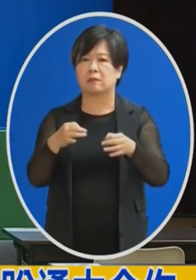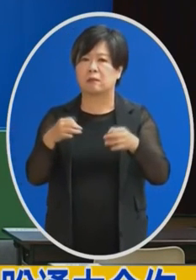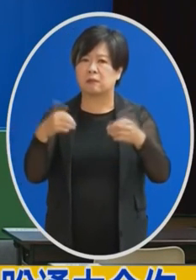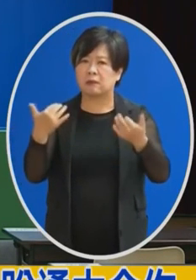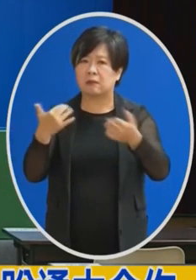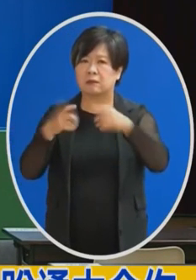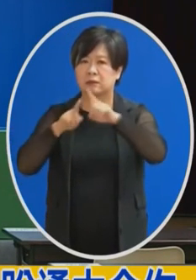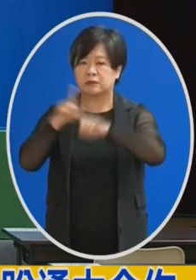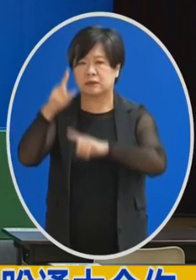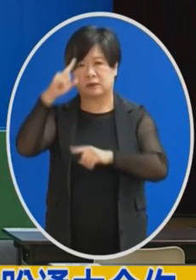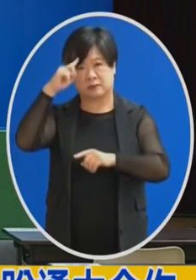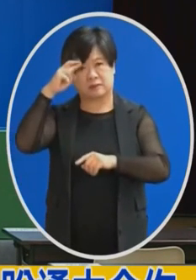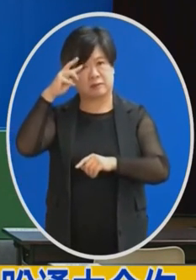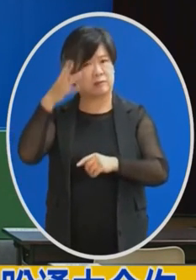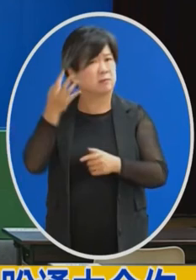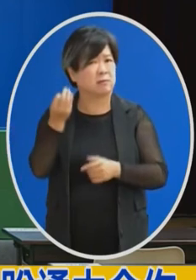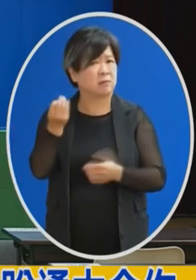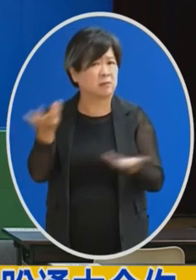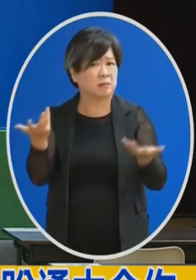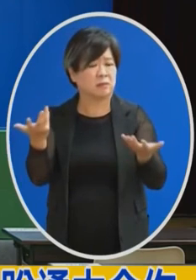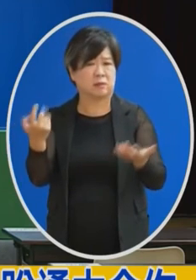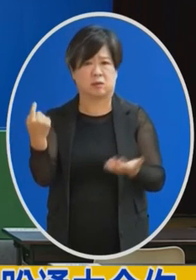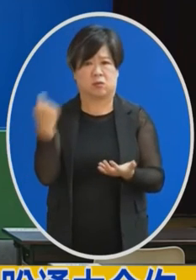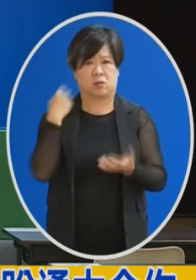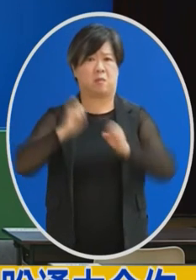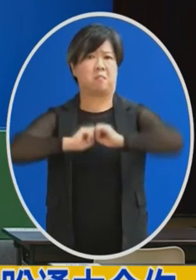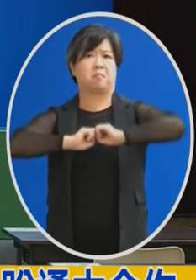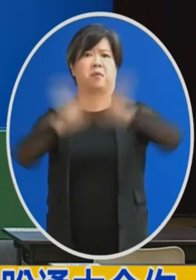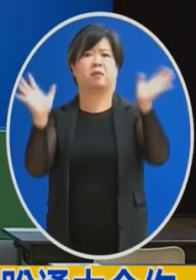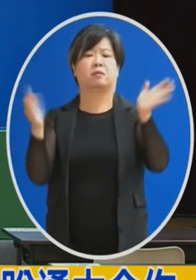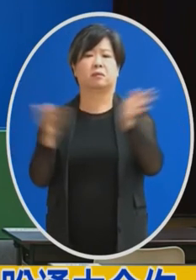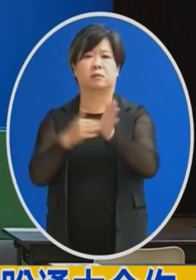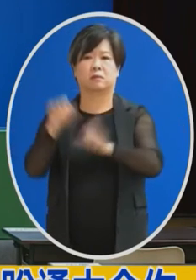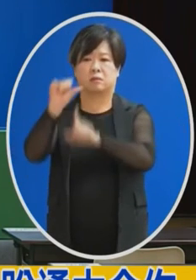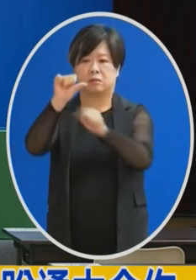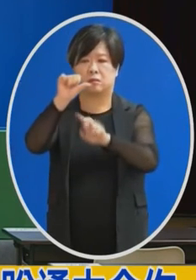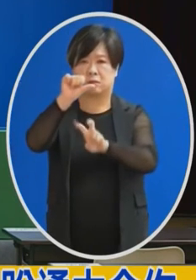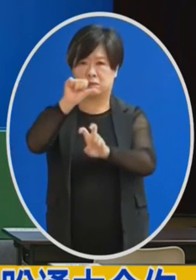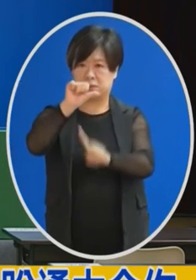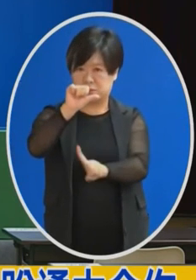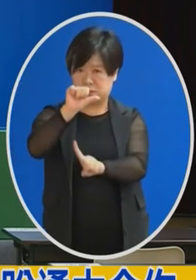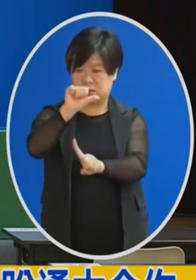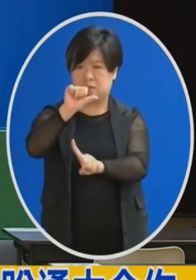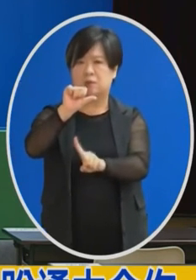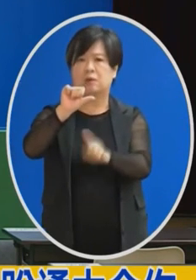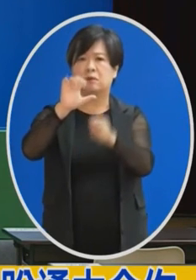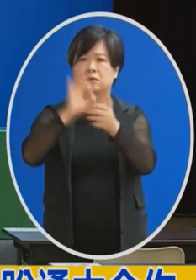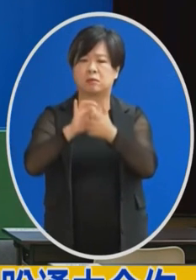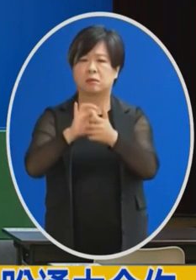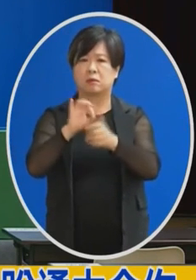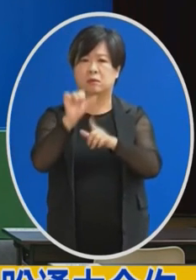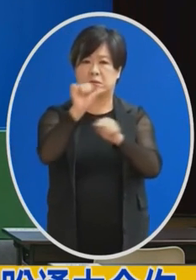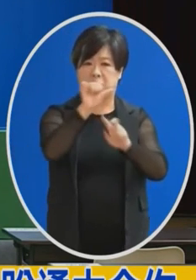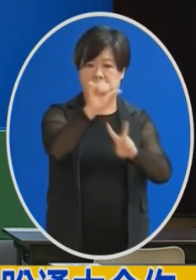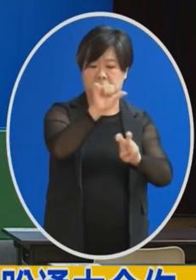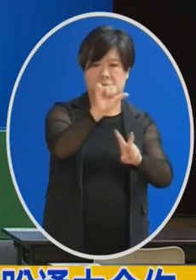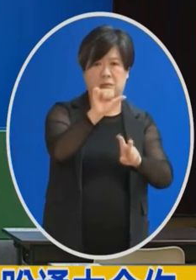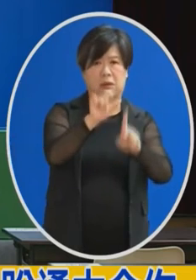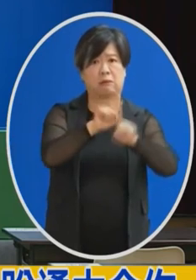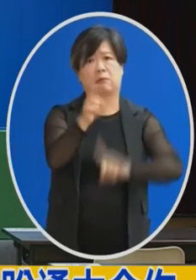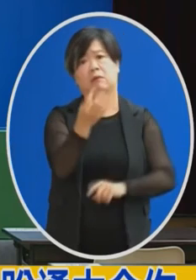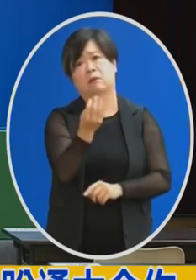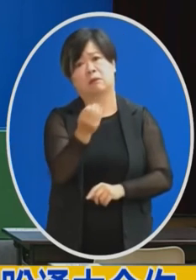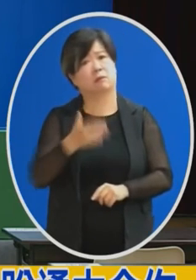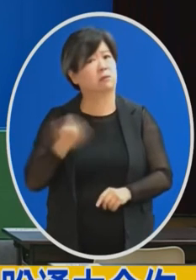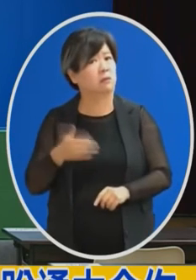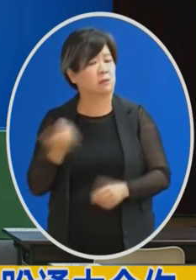距会到几天？因为昨天是公布到昨天5月21号数据，所以5月22号的差额还没有。那到